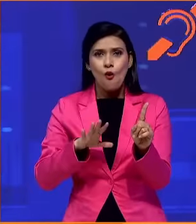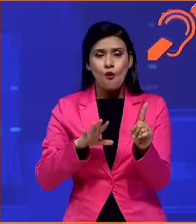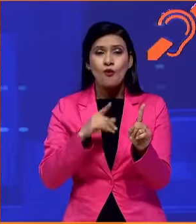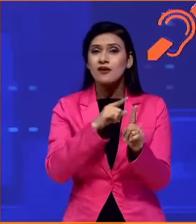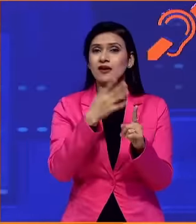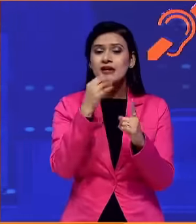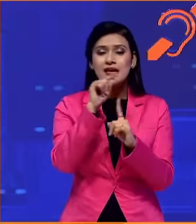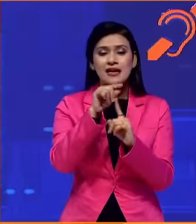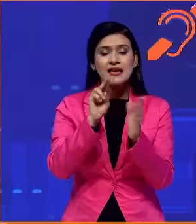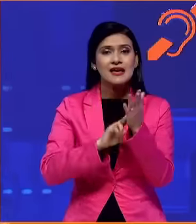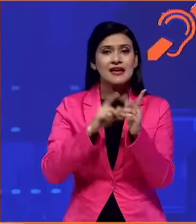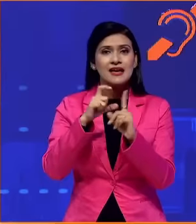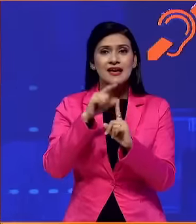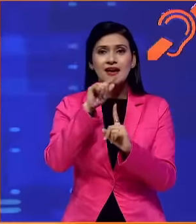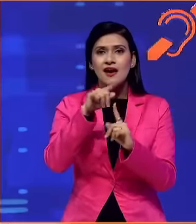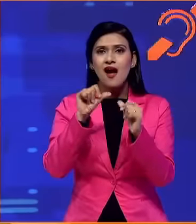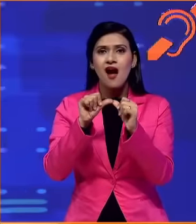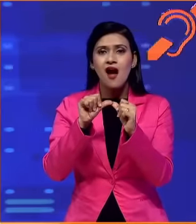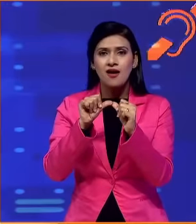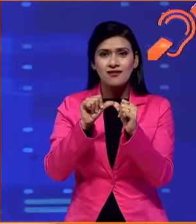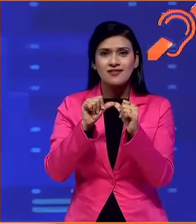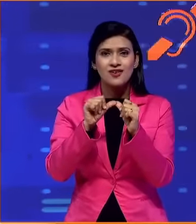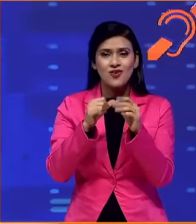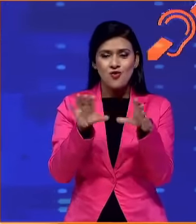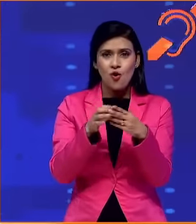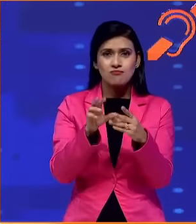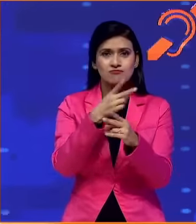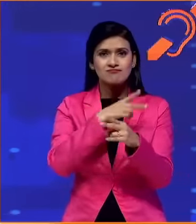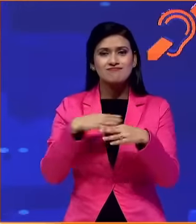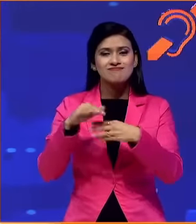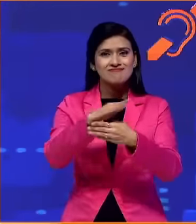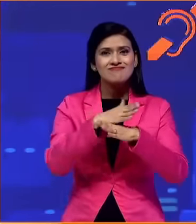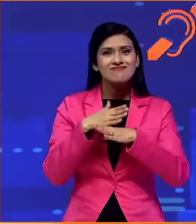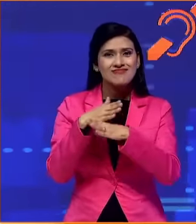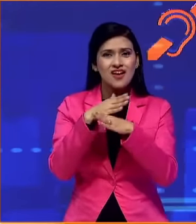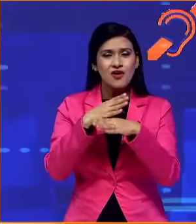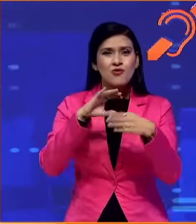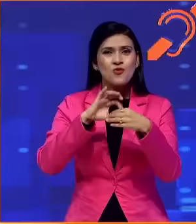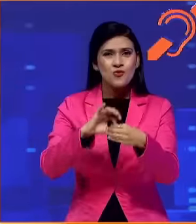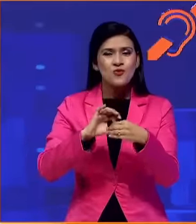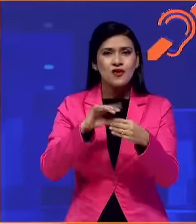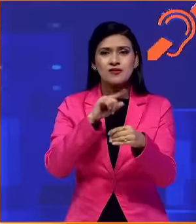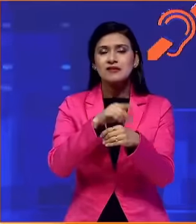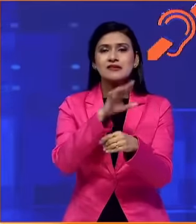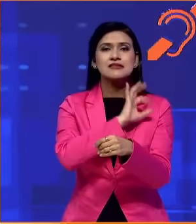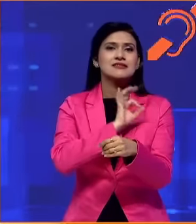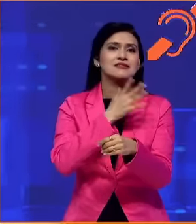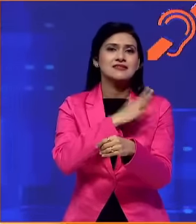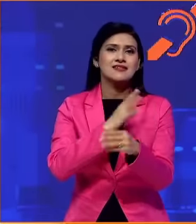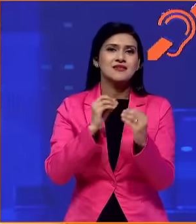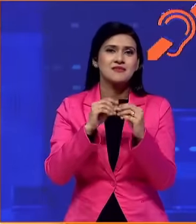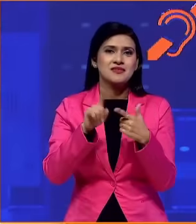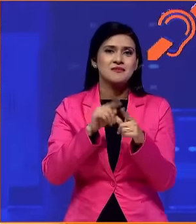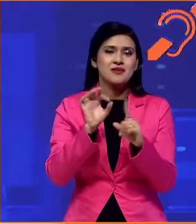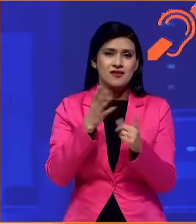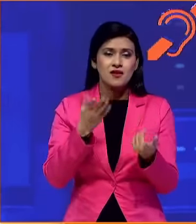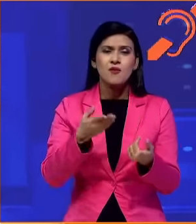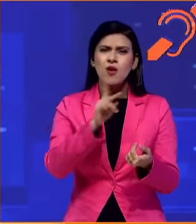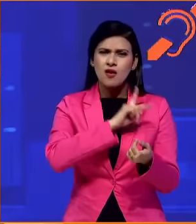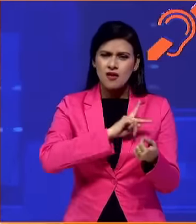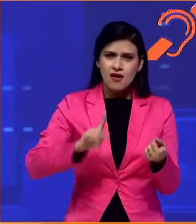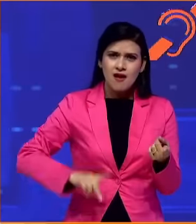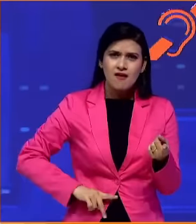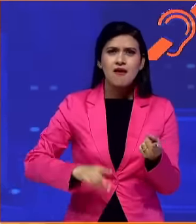भारतकीएकताकोलेकरज्यादाचिंतितहैं।जहांतक ​​सीटोंकेबंटवारेका सवालहै,देखिए,हरक्षेत्रीयपार्टीका अपनामहत्वहै।चाहेवह बंगालहो,महाराष्ट्रहो,बिहारहो